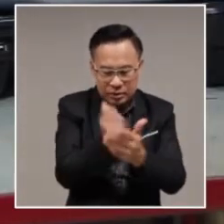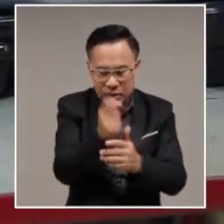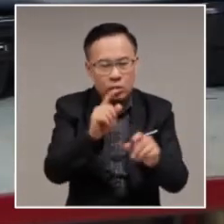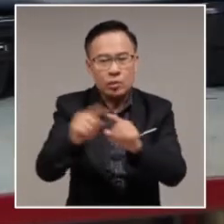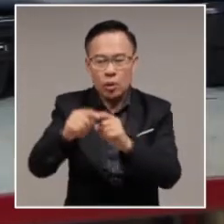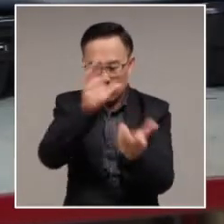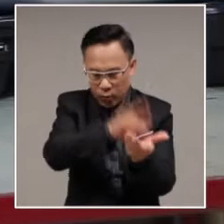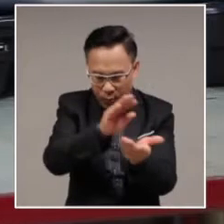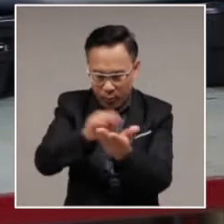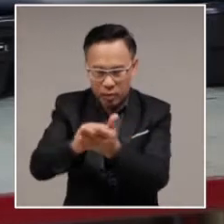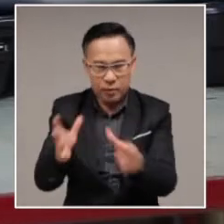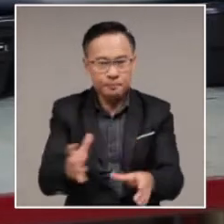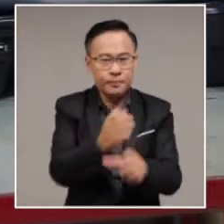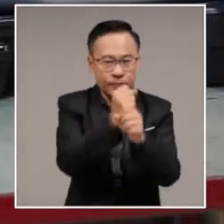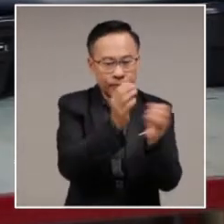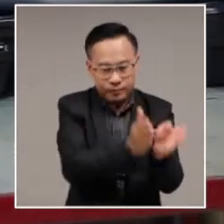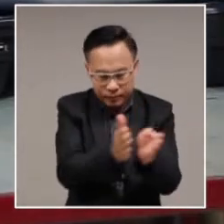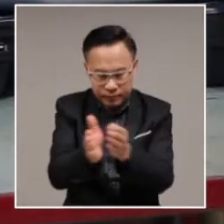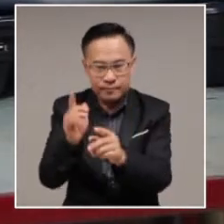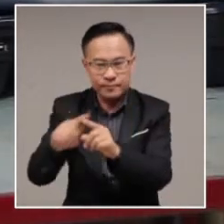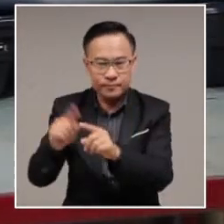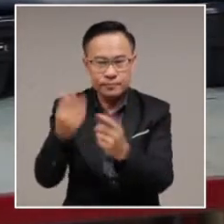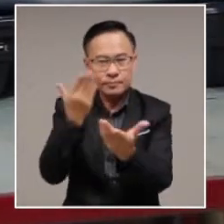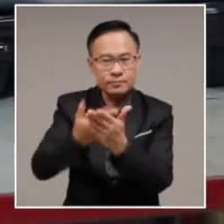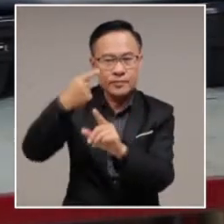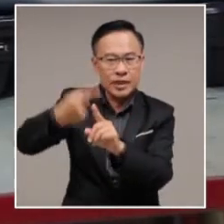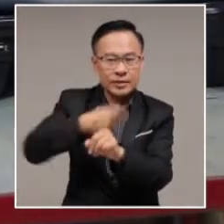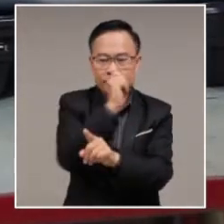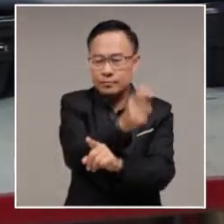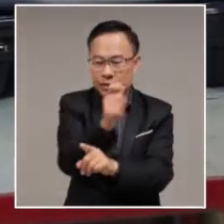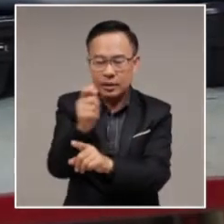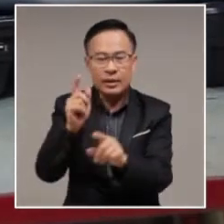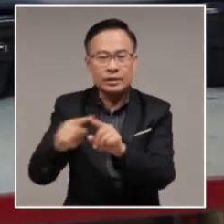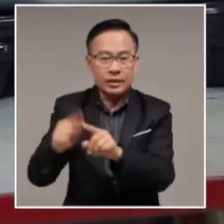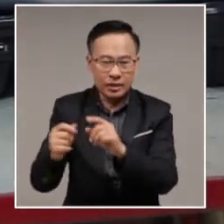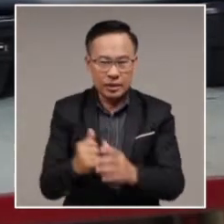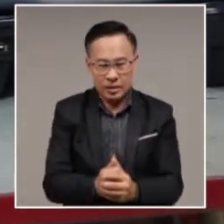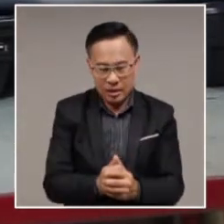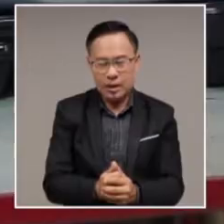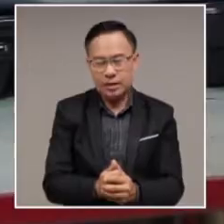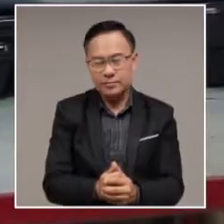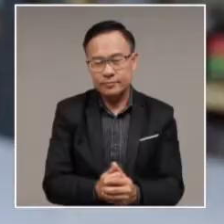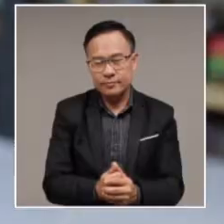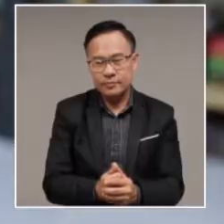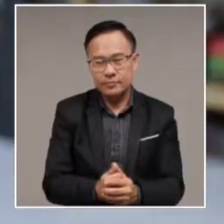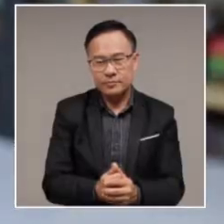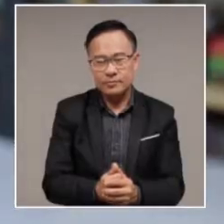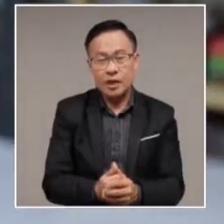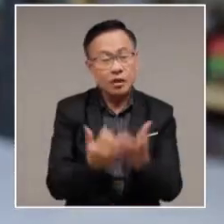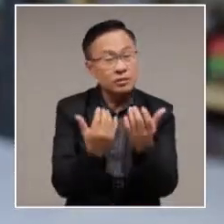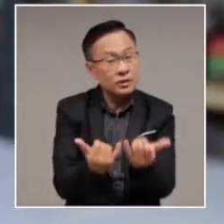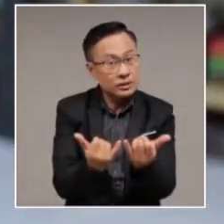เราลงรายรับรายจ่าย ค่ะแล้วก็ทำเงินเดือนให้ช่างสระใดแคชเชียร์แม่บ้าน แล้วอย่าง